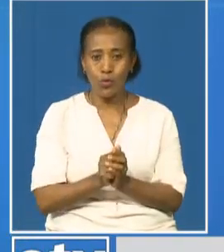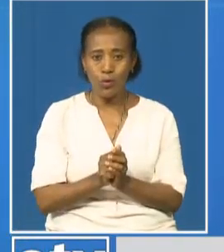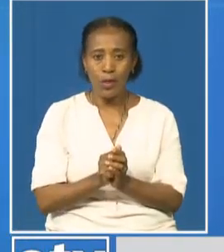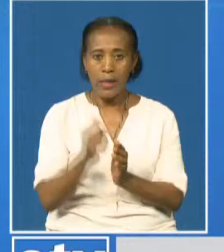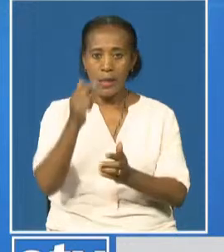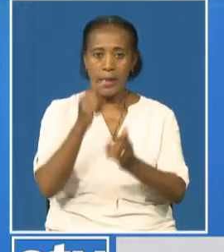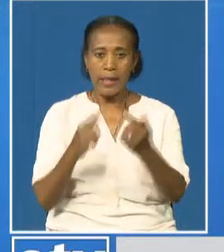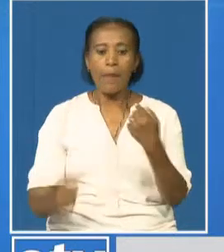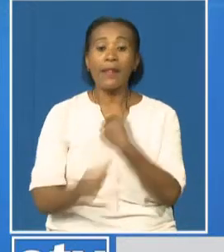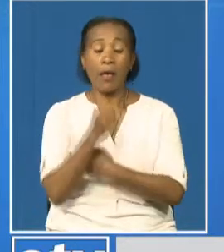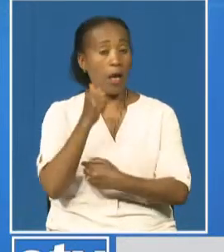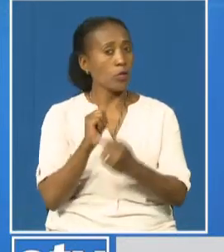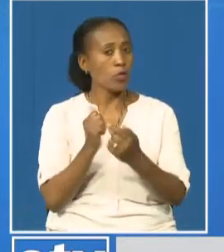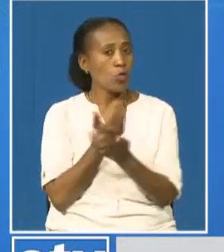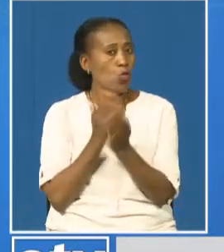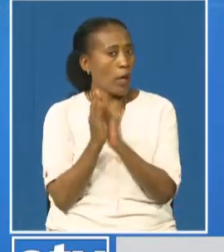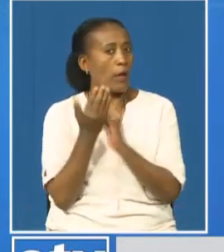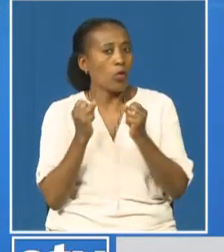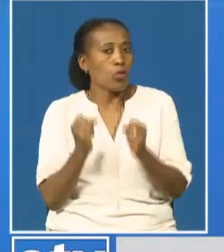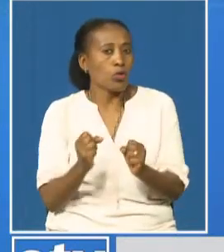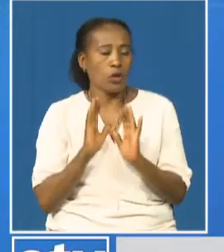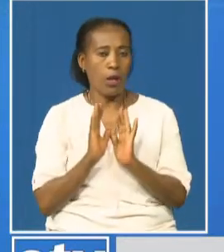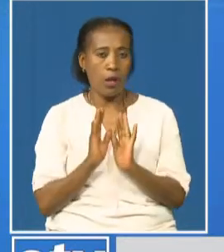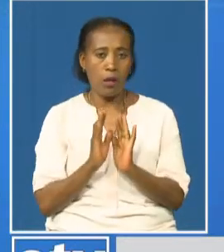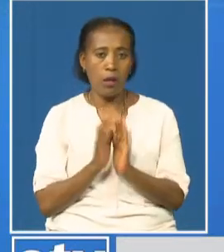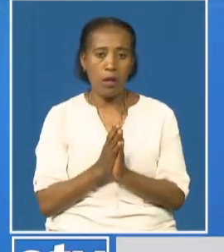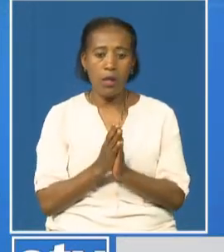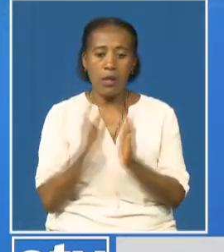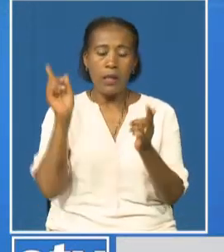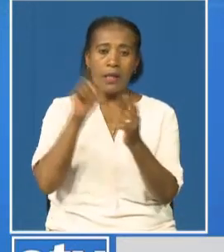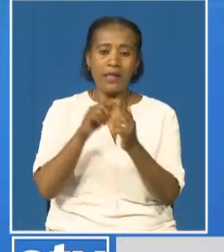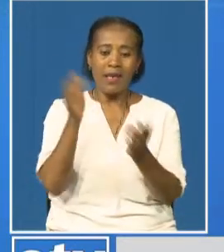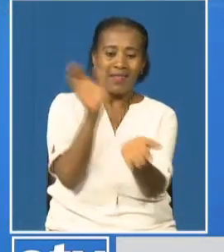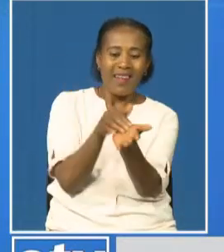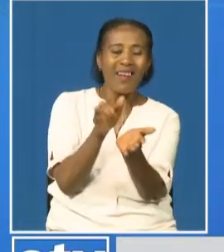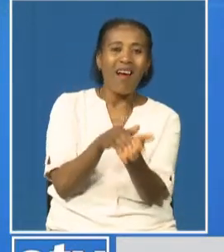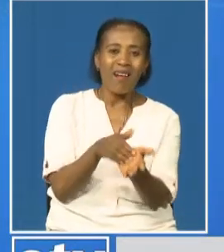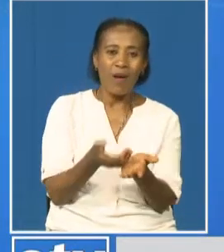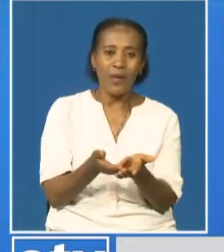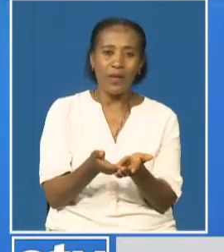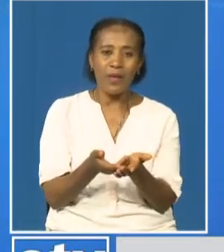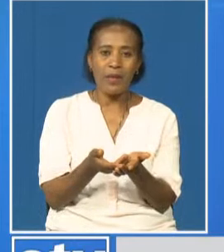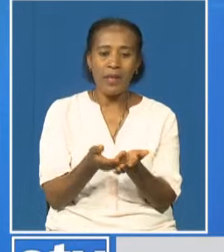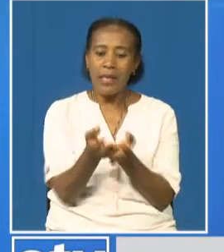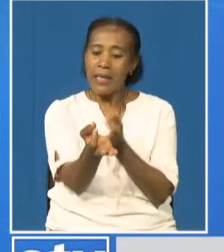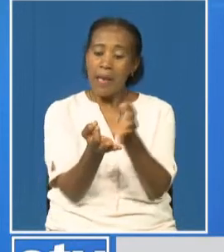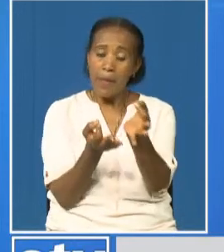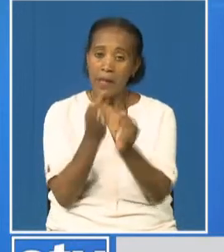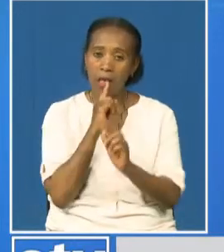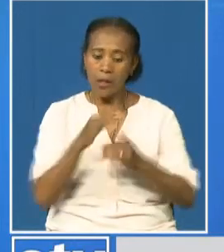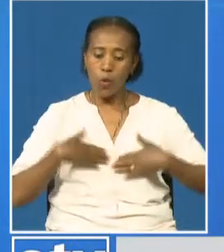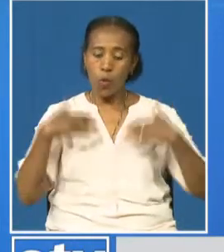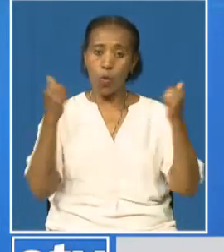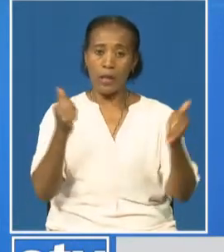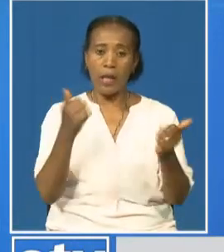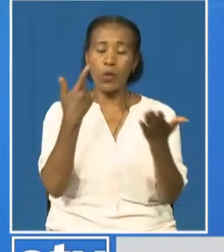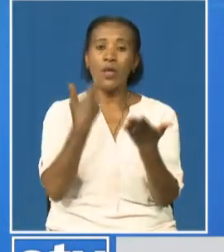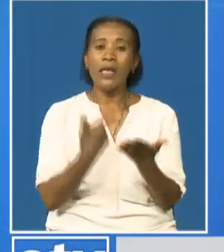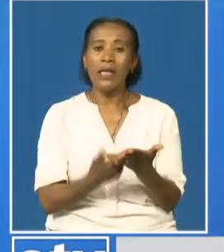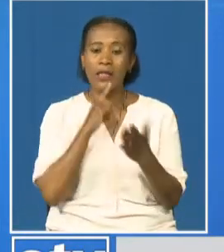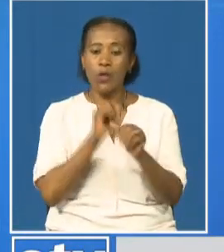የመጠቃት ሁኔታ ሊኖር ይችላል። እንደ ተደጋጋሚ እንደሚገለጸው ወጣቶች